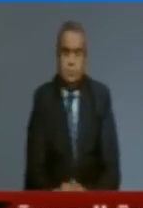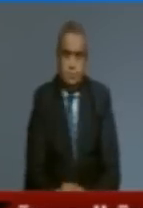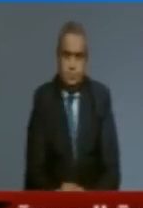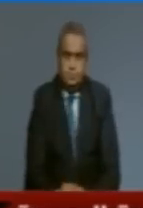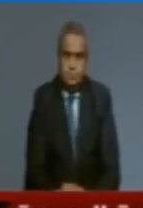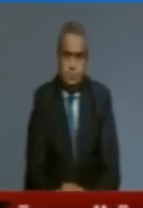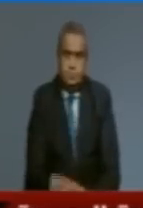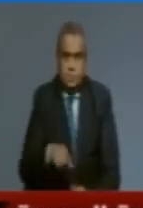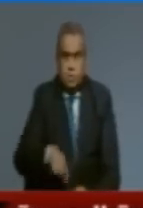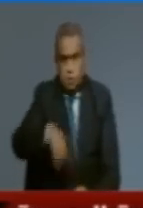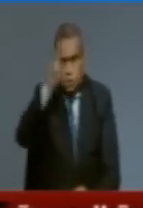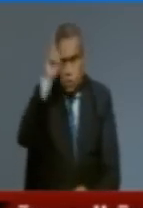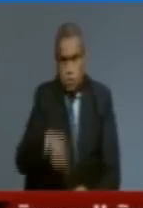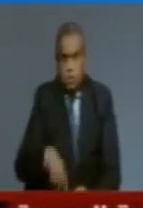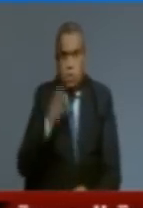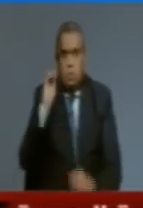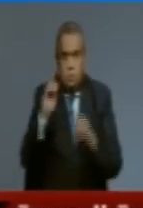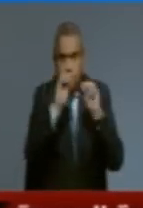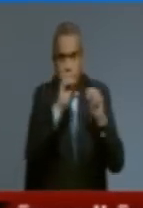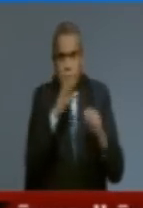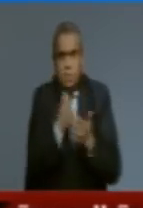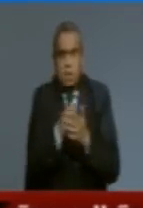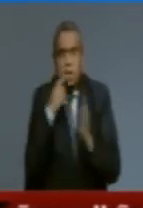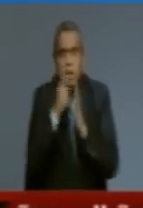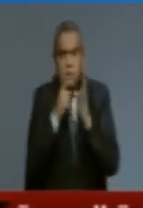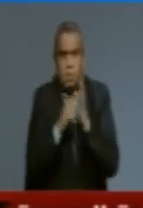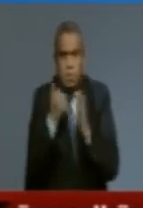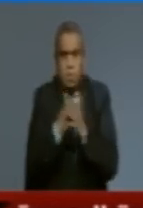اليوم يتغير عالمنا ويواجه